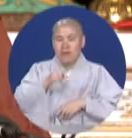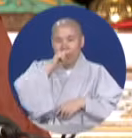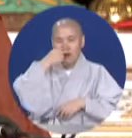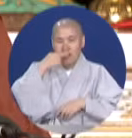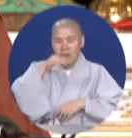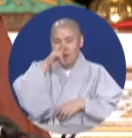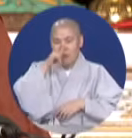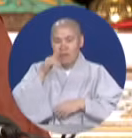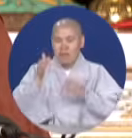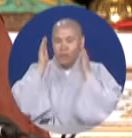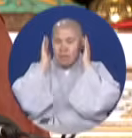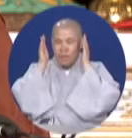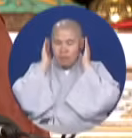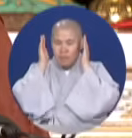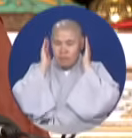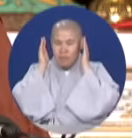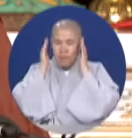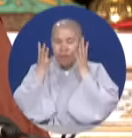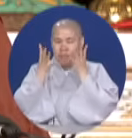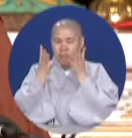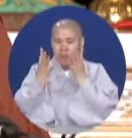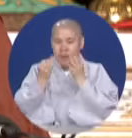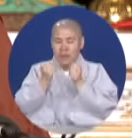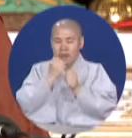그래서 이제 공부를 자꾸 하면